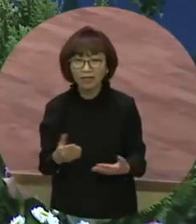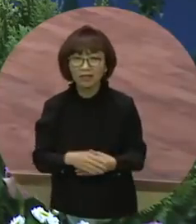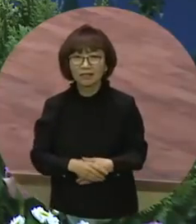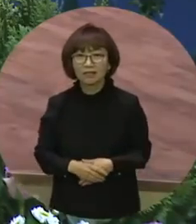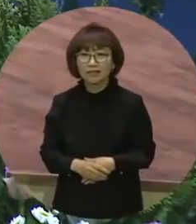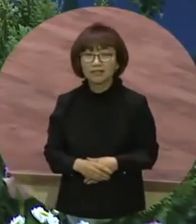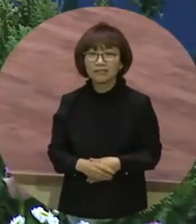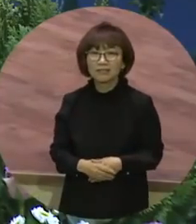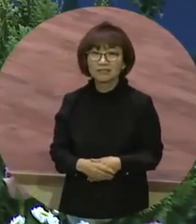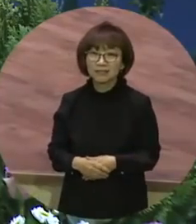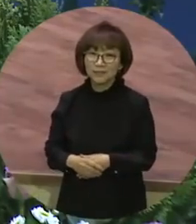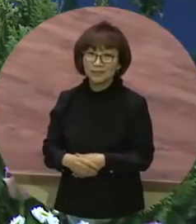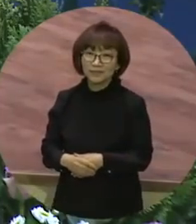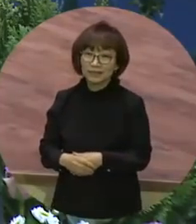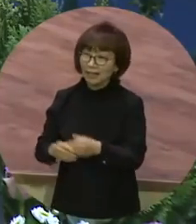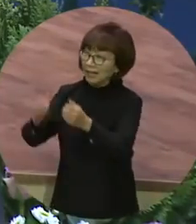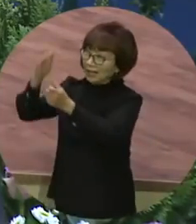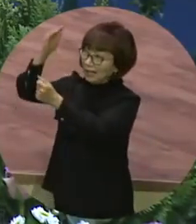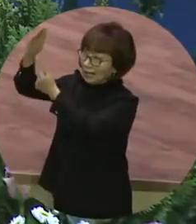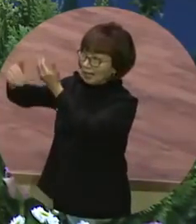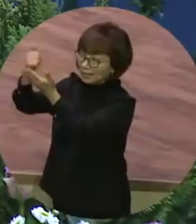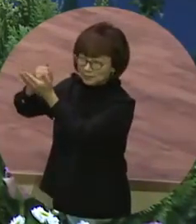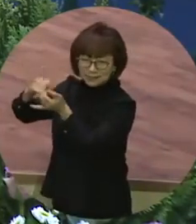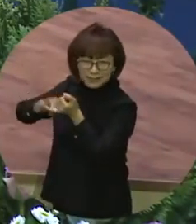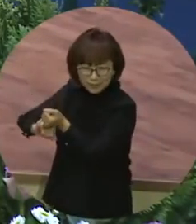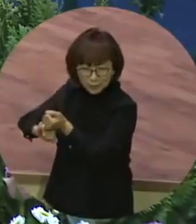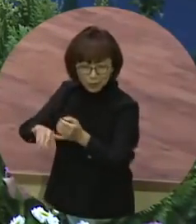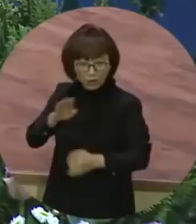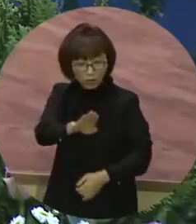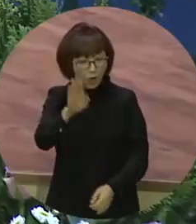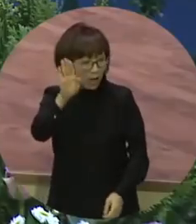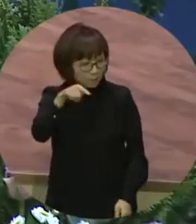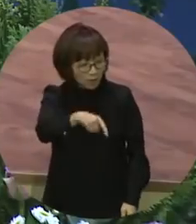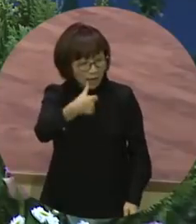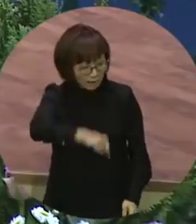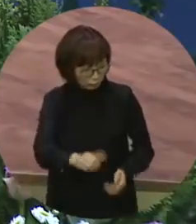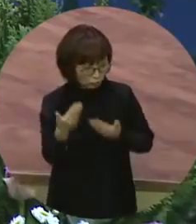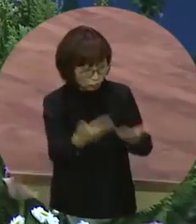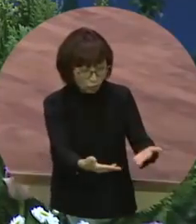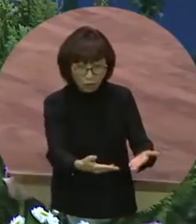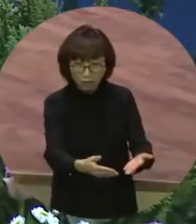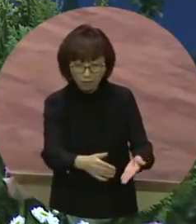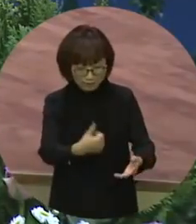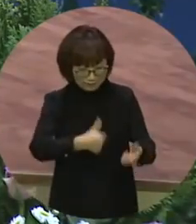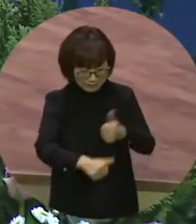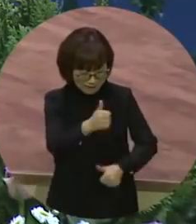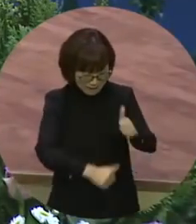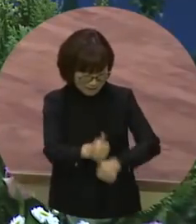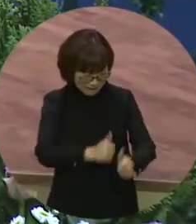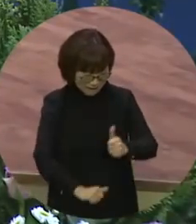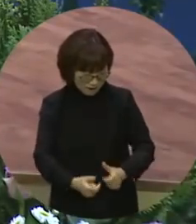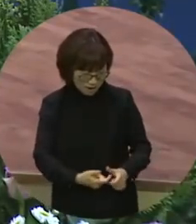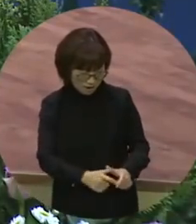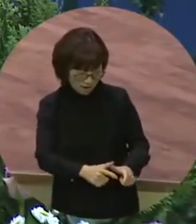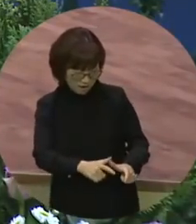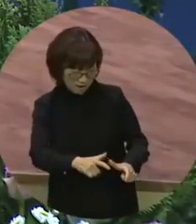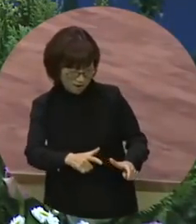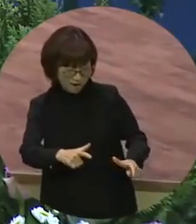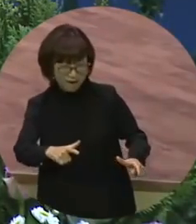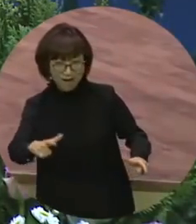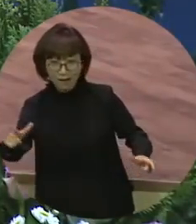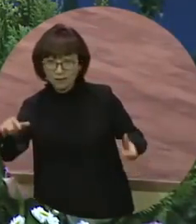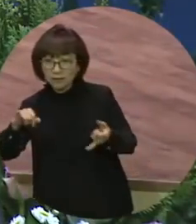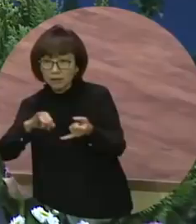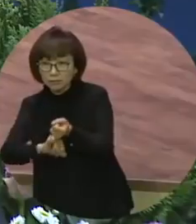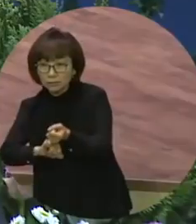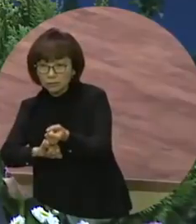자, 하나님께서 자신을 통해서 큰 민족을 이루겠다고 분명히 말씀하셨는데 현실을 보면 전혀